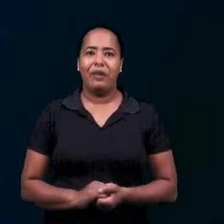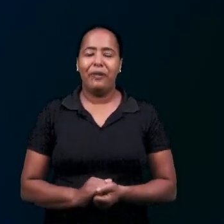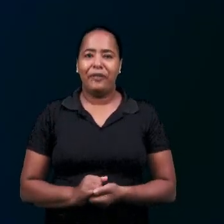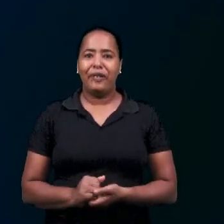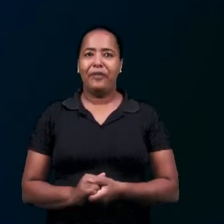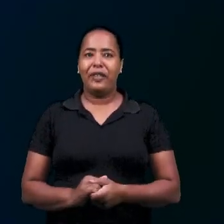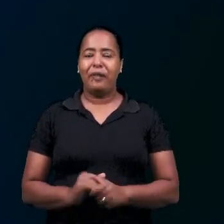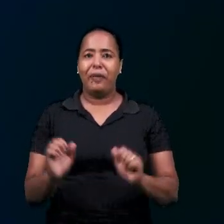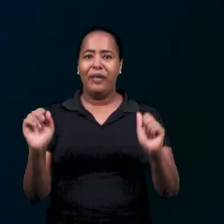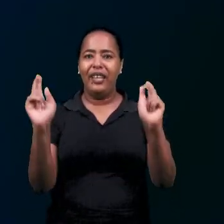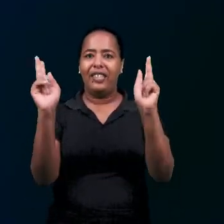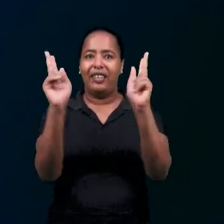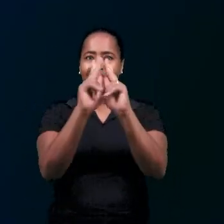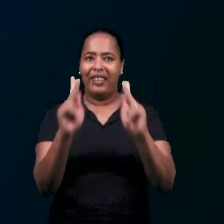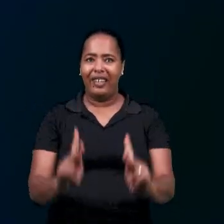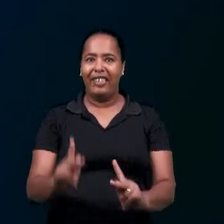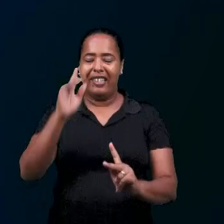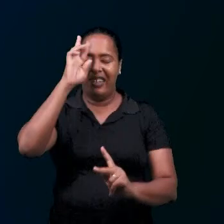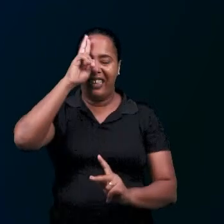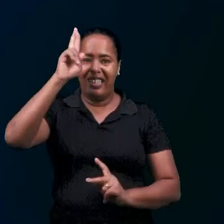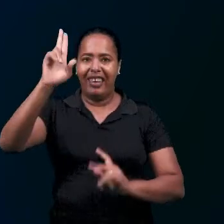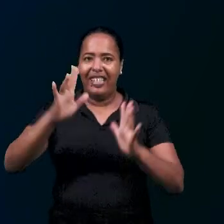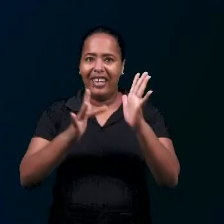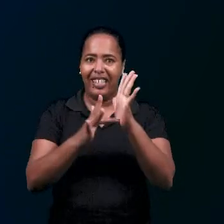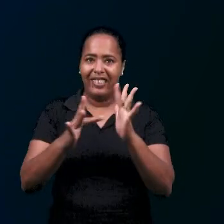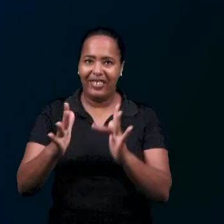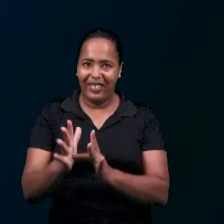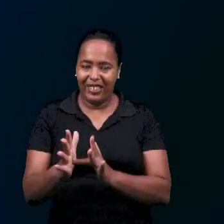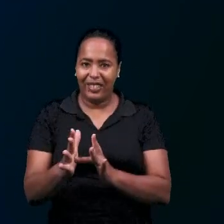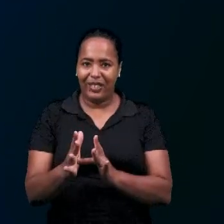La paix du Seigneur Jésus.